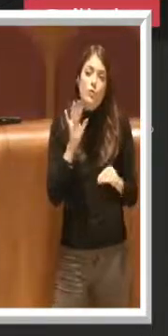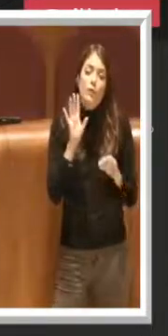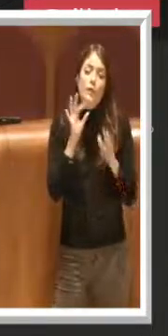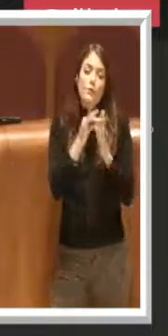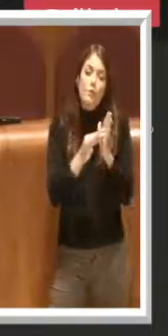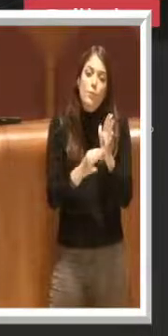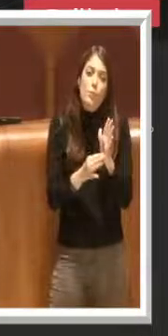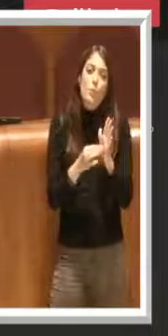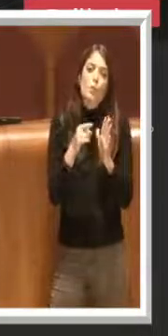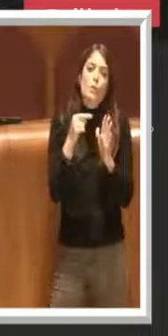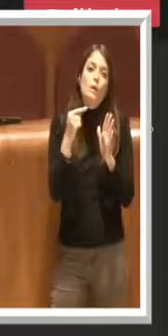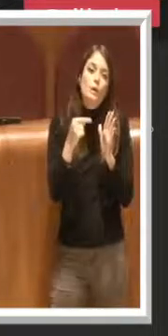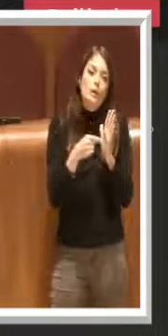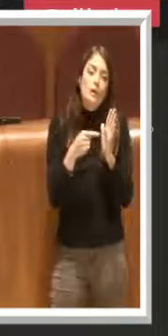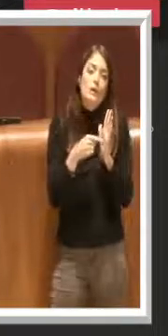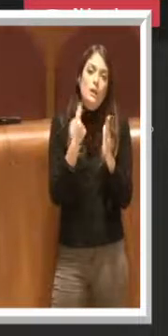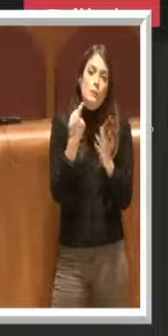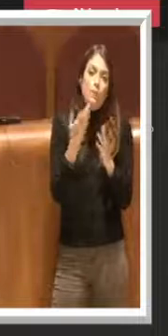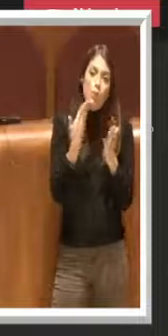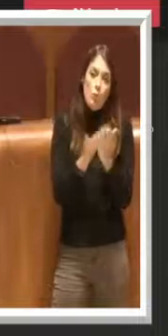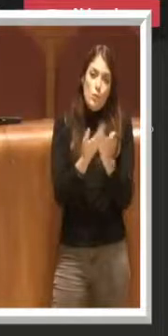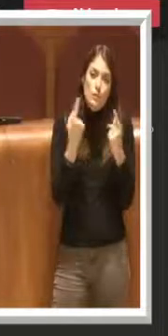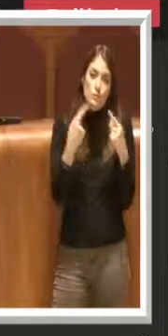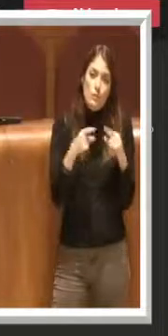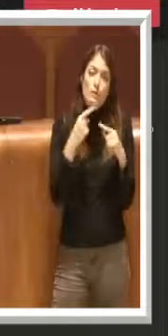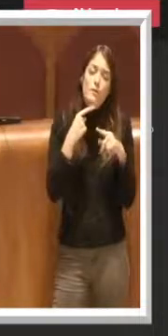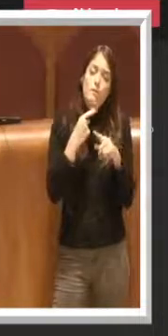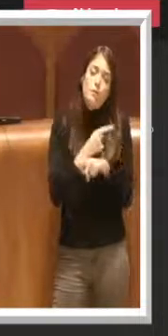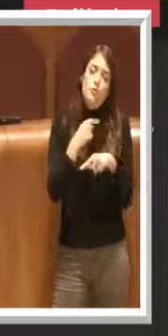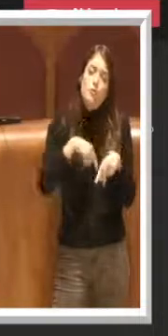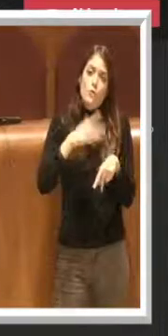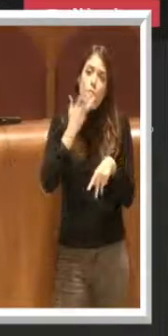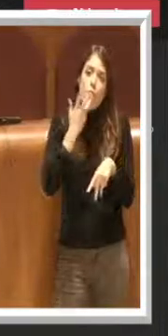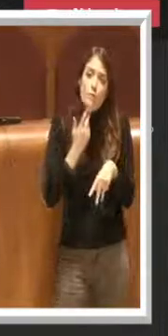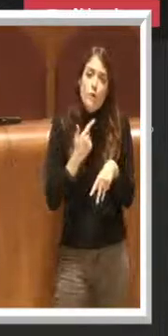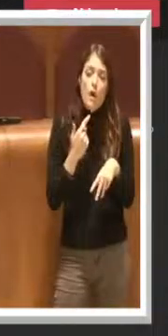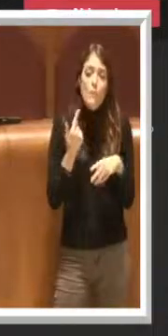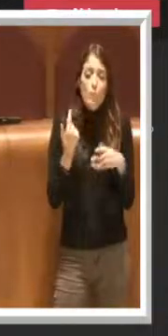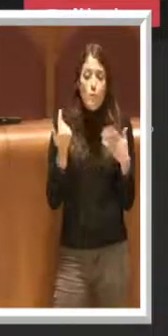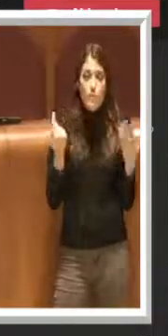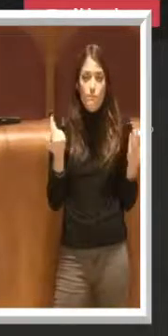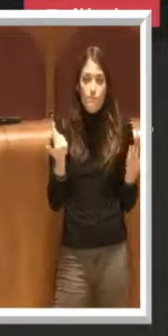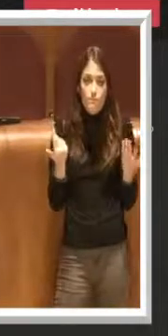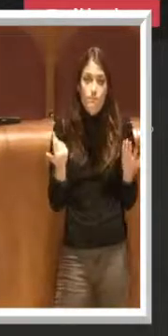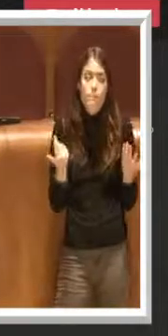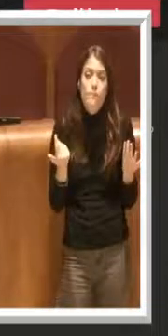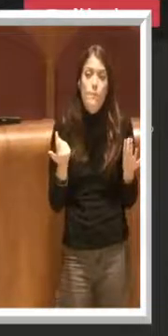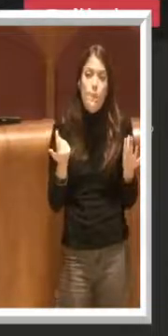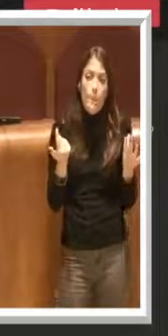punti di questa proposta che invece vorremmo fossero